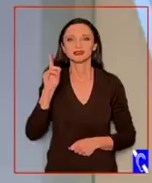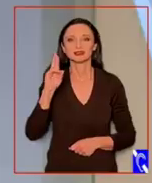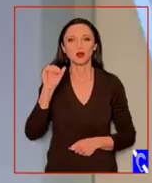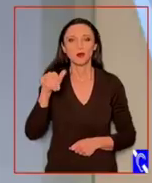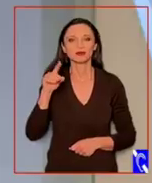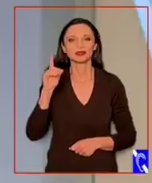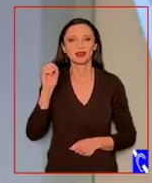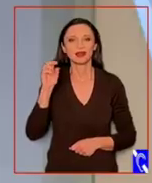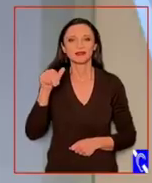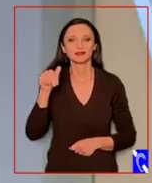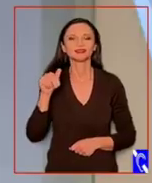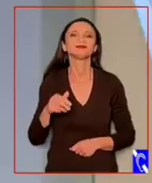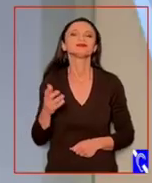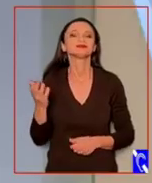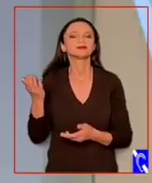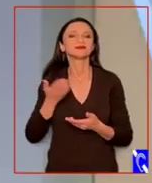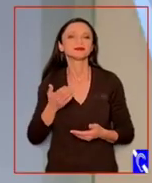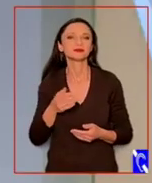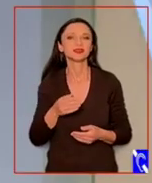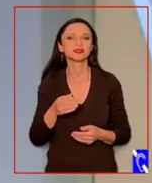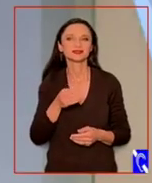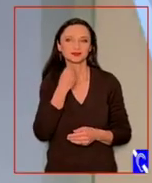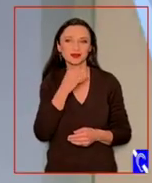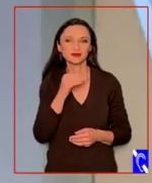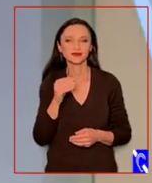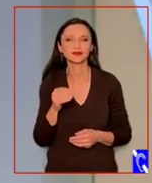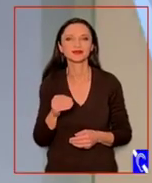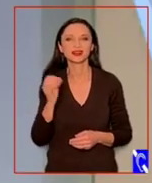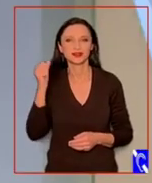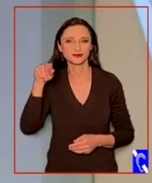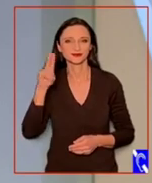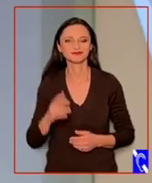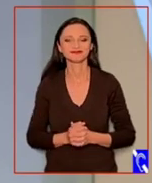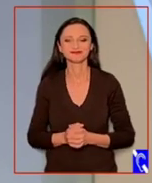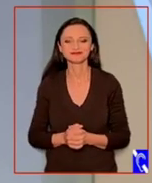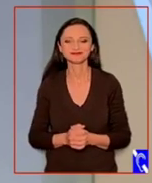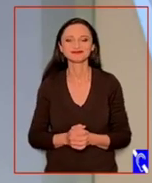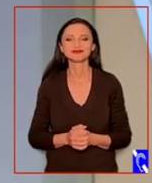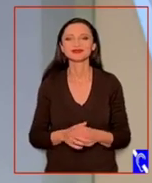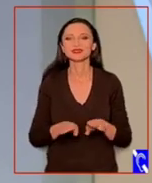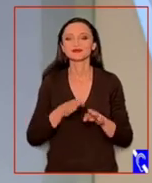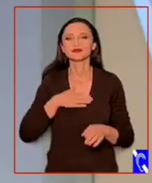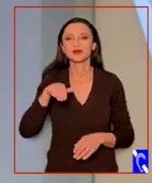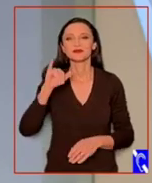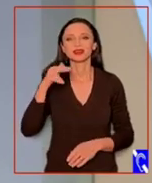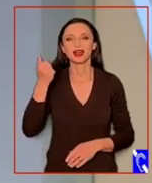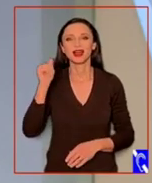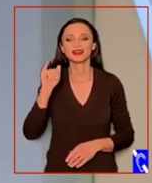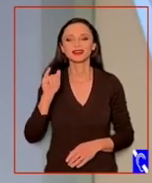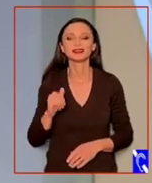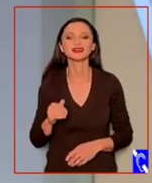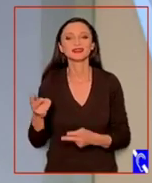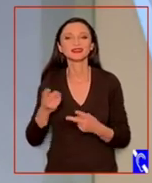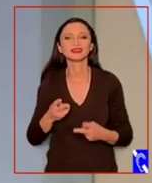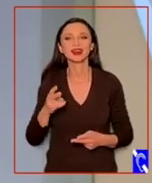York ca model de incluziune și autoreprezentare. Ediția de astăzi e deschisă de către colegul meu, Mihai Arsenie, care l-are ca invitat pe